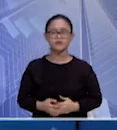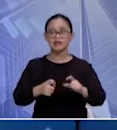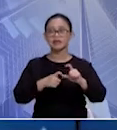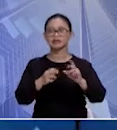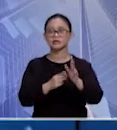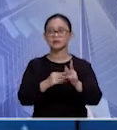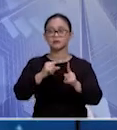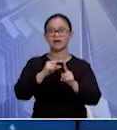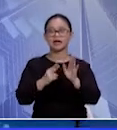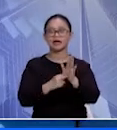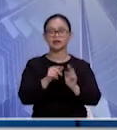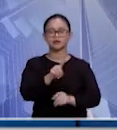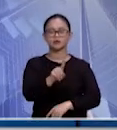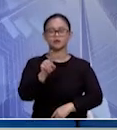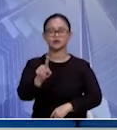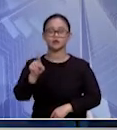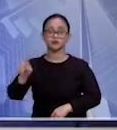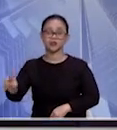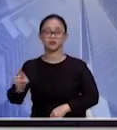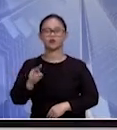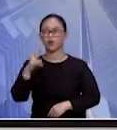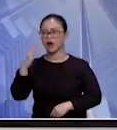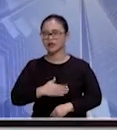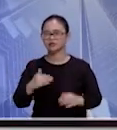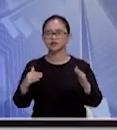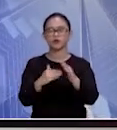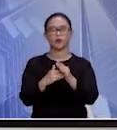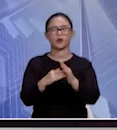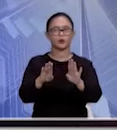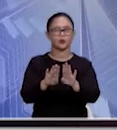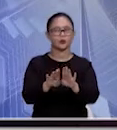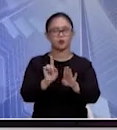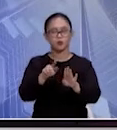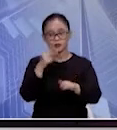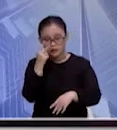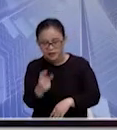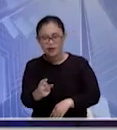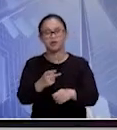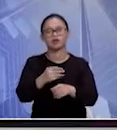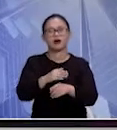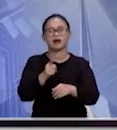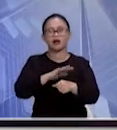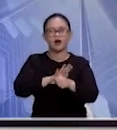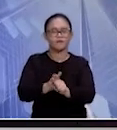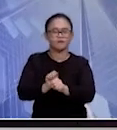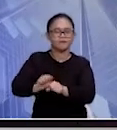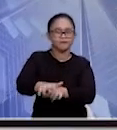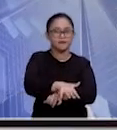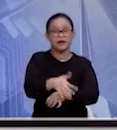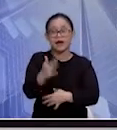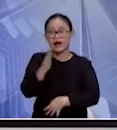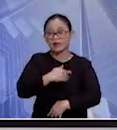Dua hari sudah SMPN 111 Jakarta ditutup akibat ditemukannya kasus COVID-19 pada sekolah tersebut. Hingga Kamis pagi